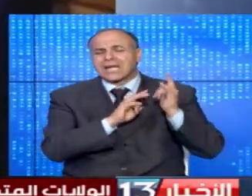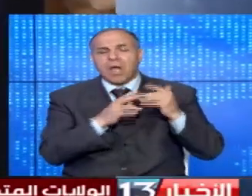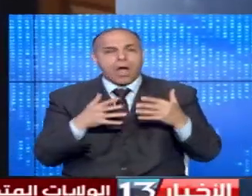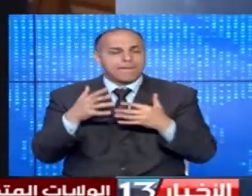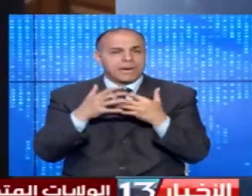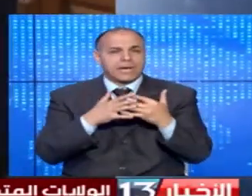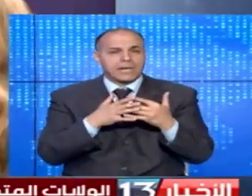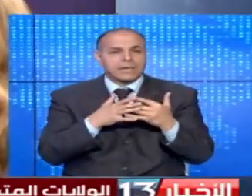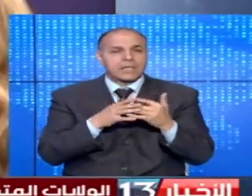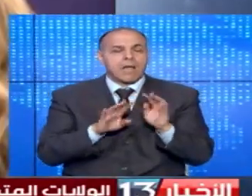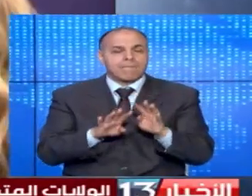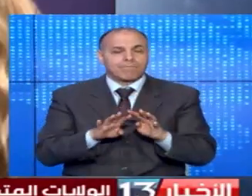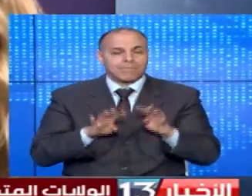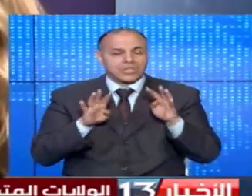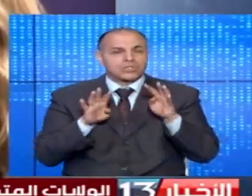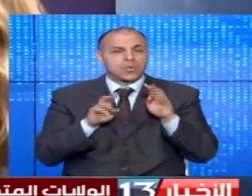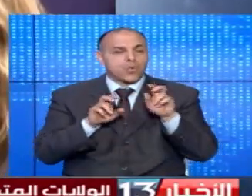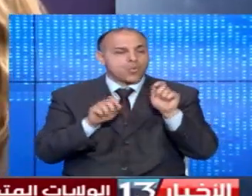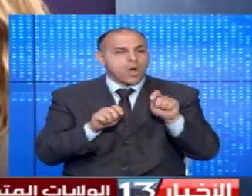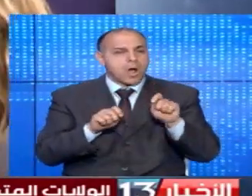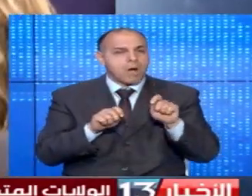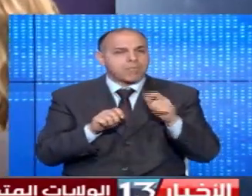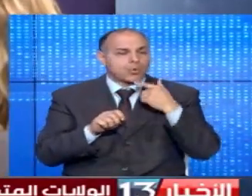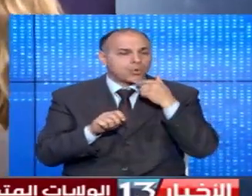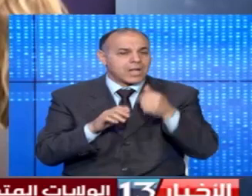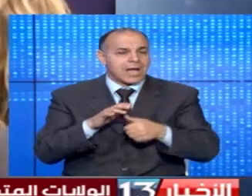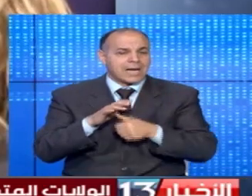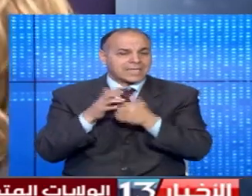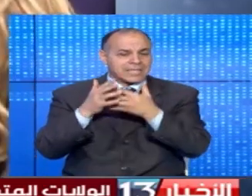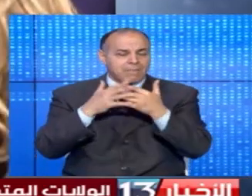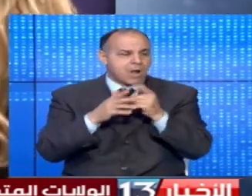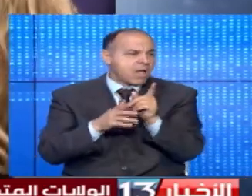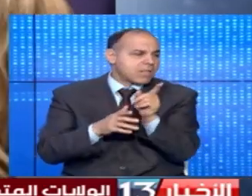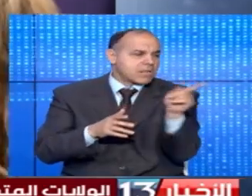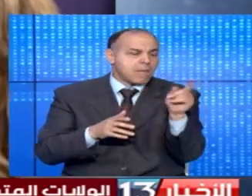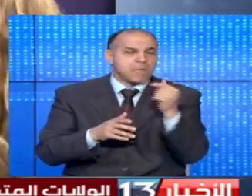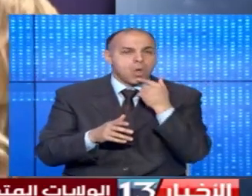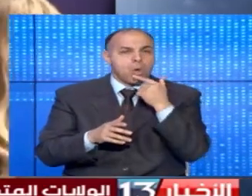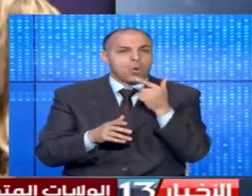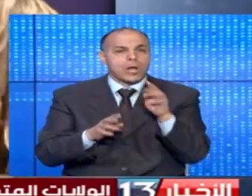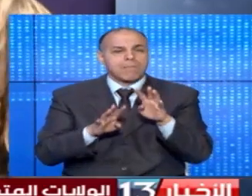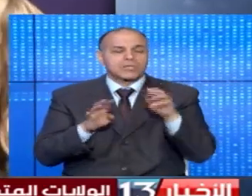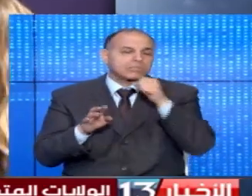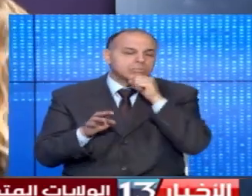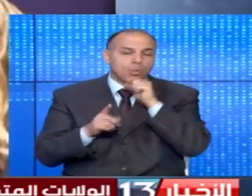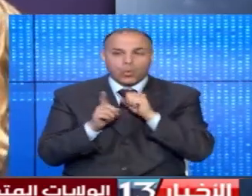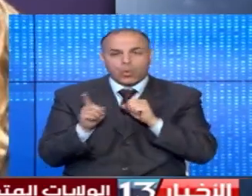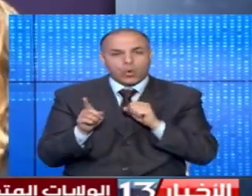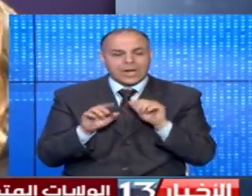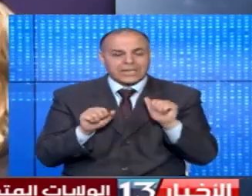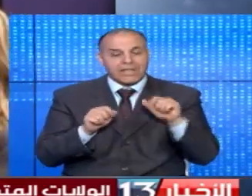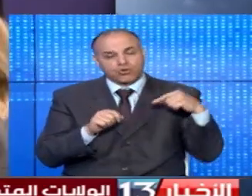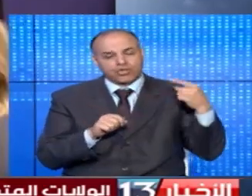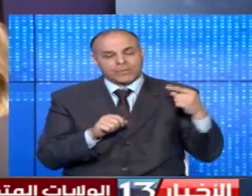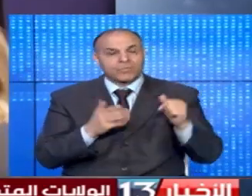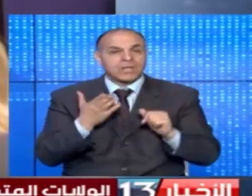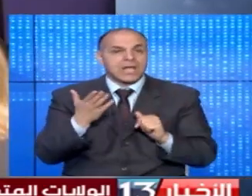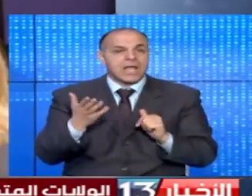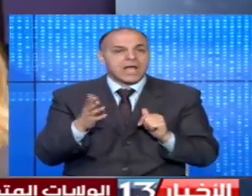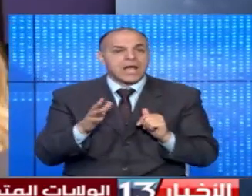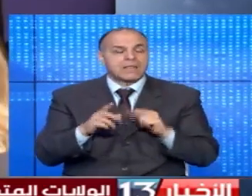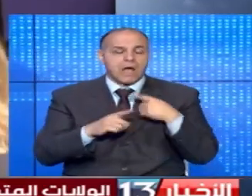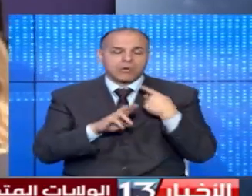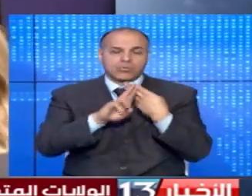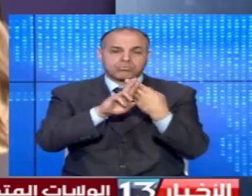لمجلس النواب الامريكيه بنود الاتهام الموجهه لرئيس الكرام الى مجلس الشيوخ الذي يبدا الثلاثاء المقبل في جمعيه